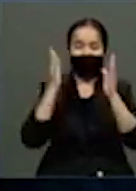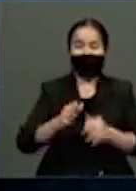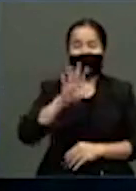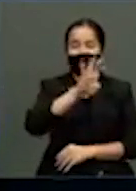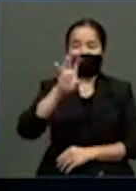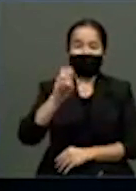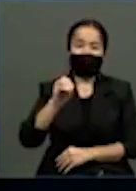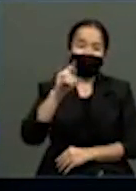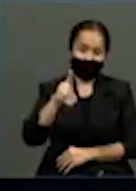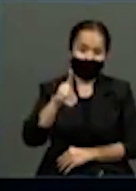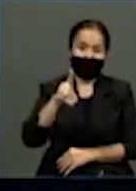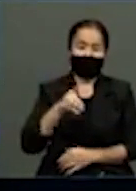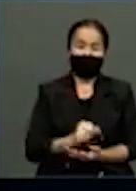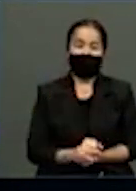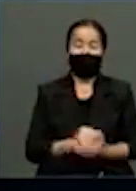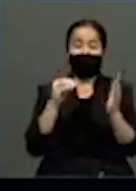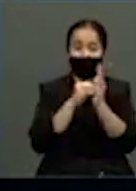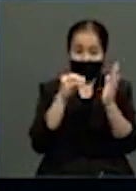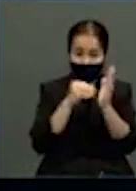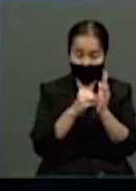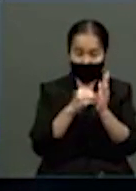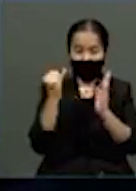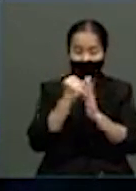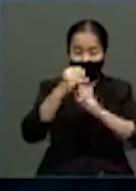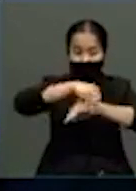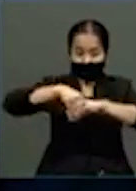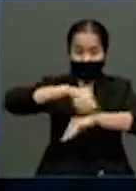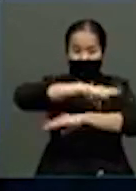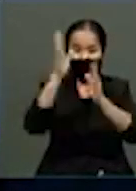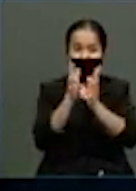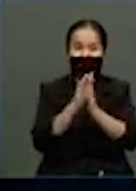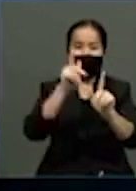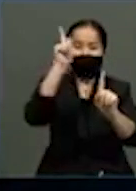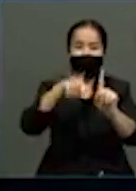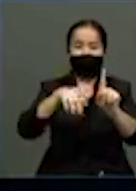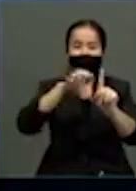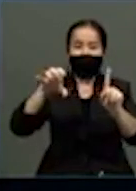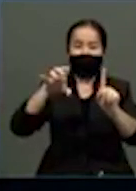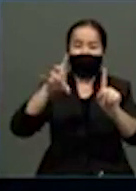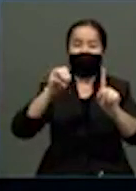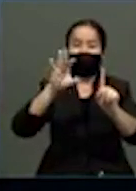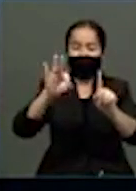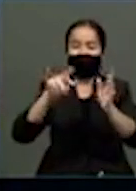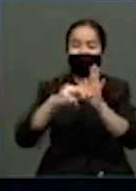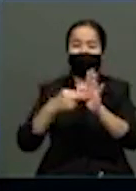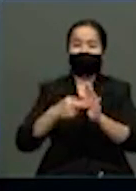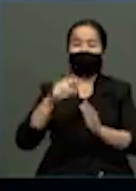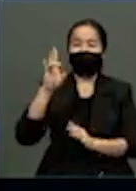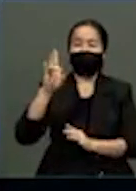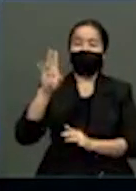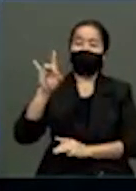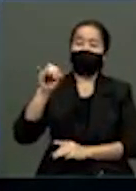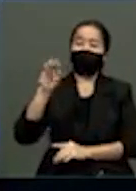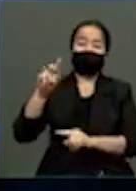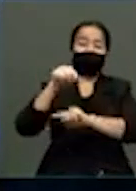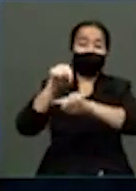461รายนะครับกรุงเทพและปริมณฑลนี่ 1,589 เท่ากับ 78% เป็นภาพใหญ่เลยนะครับกรุงเท